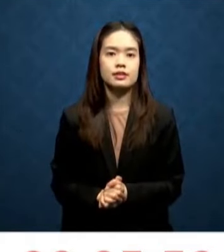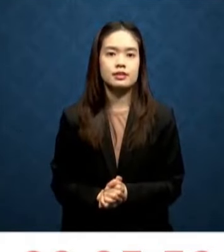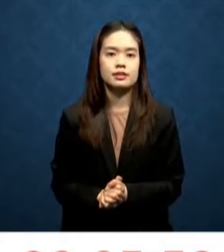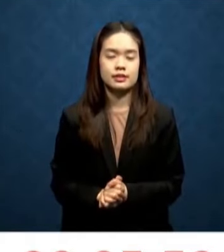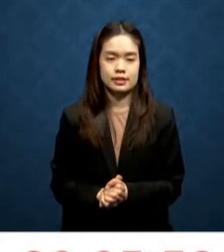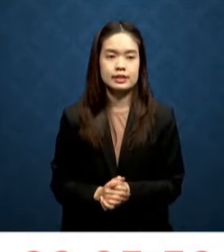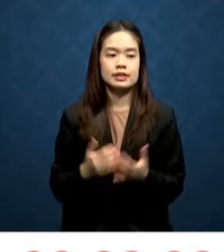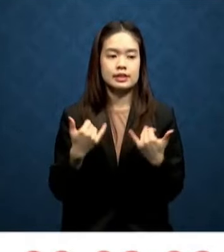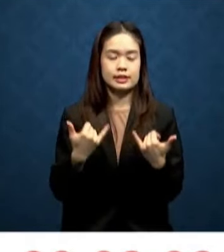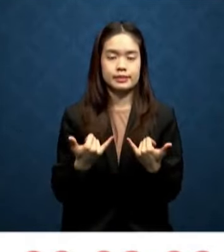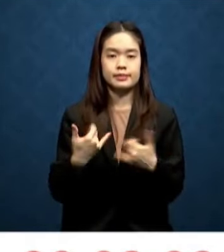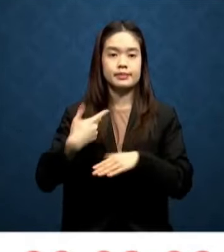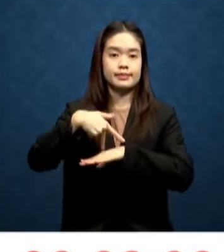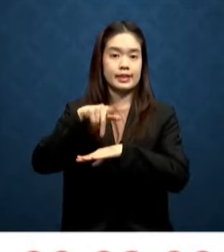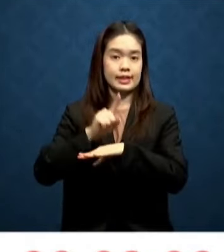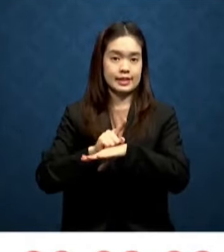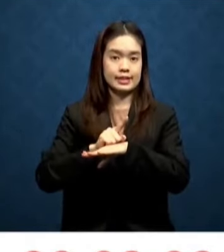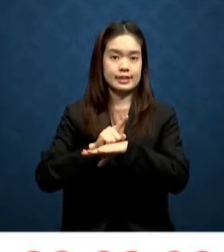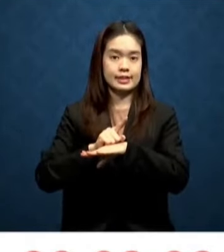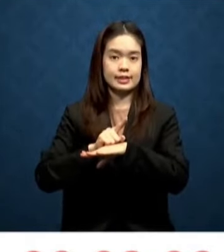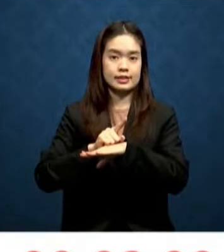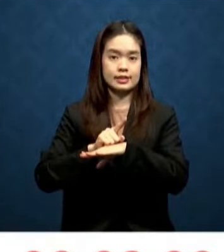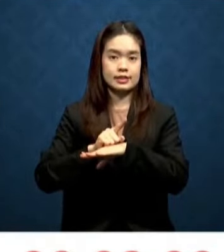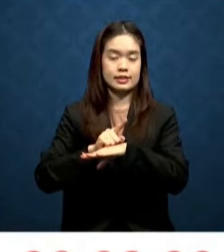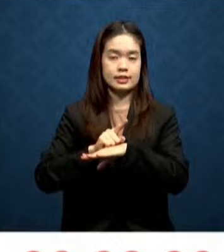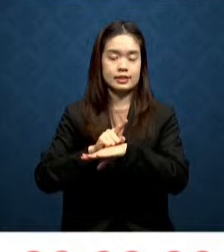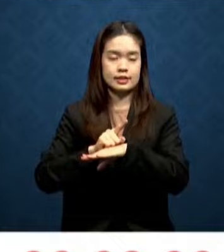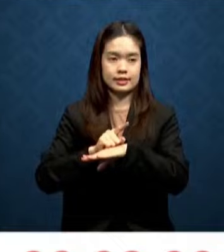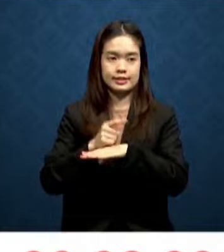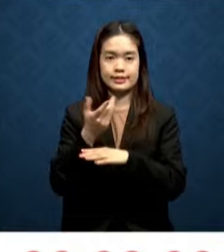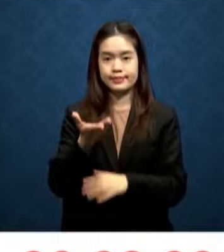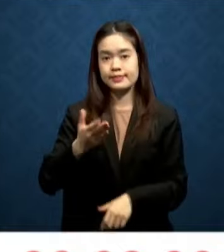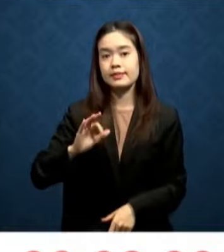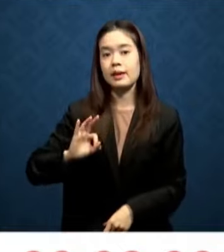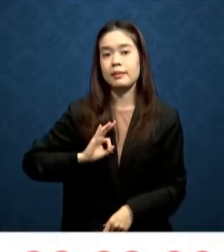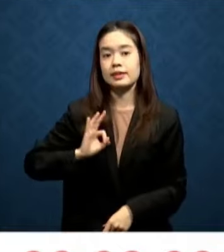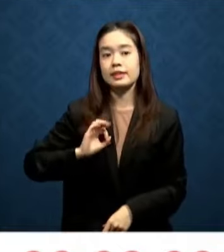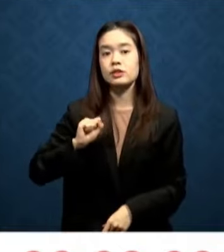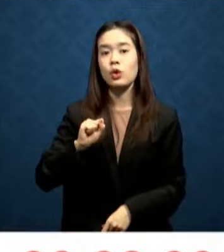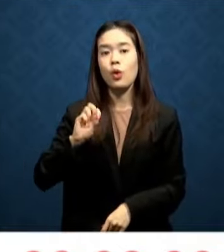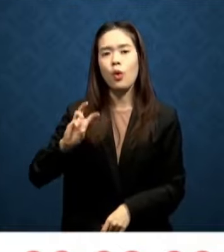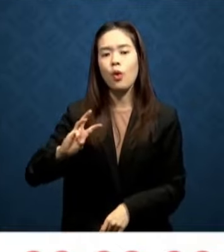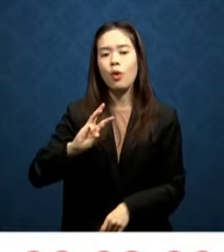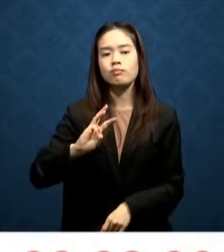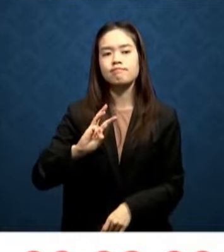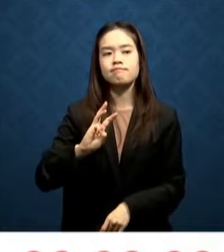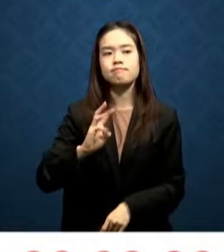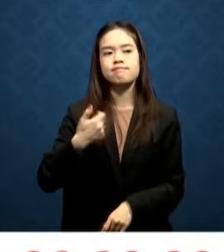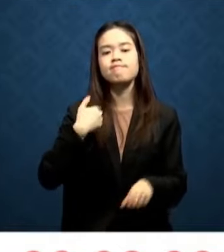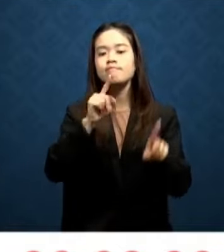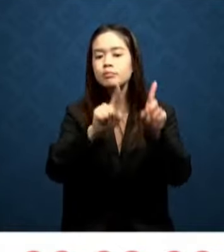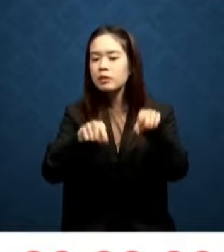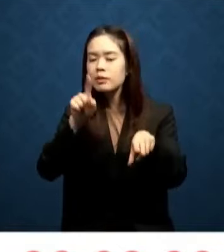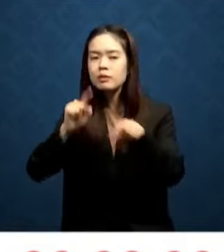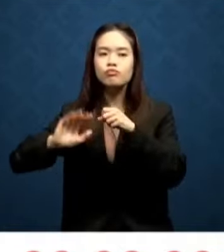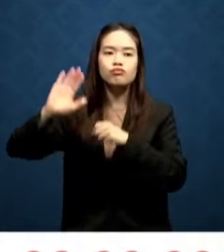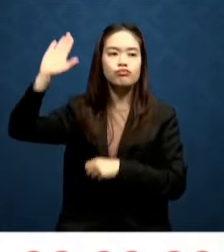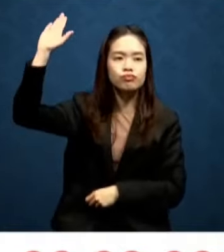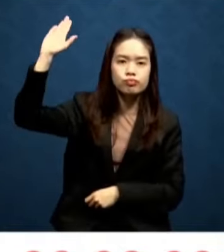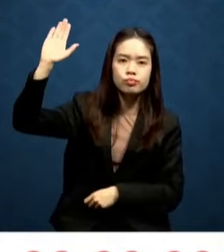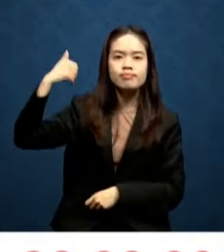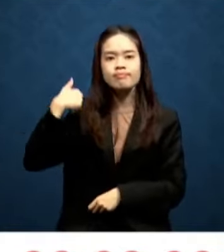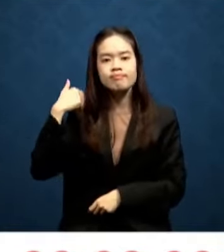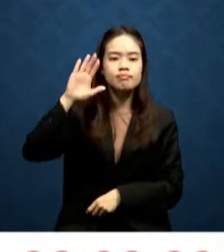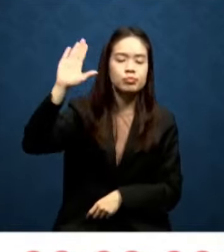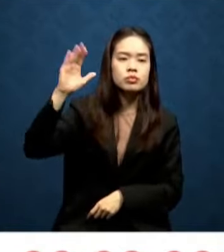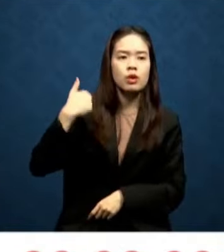ท่านประธานที่เคารพคะการที่ท่านสมาชิกวุฒิสภาบางท่านลุกขึ้นมาประท้วงว่า